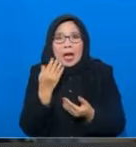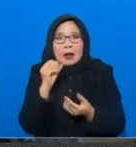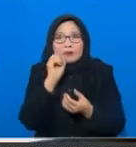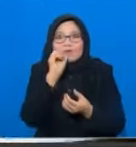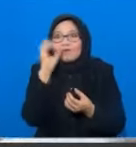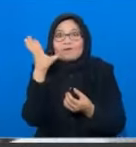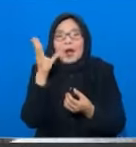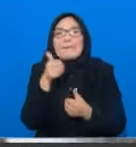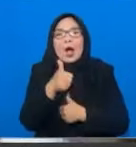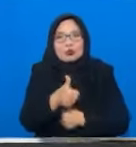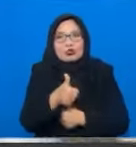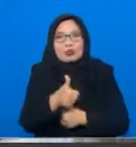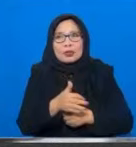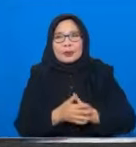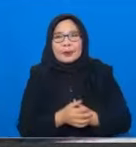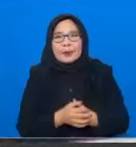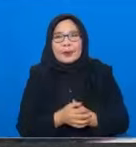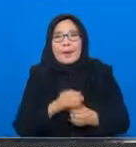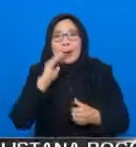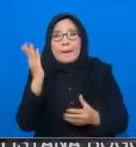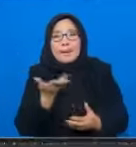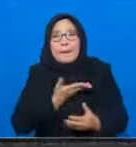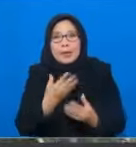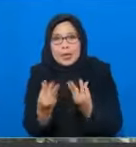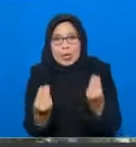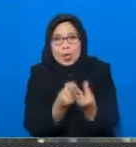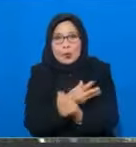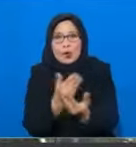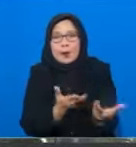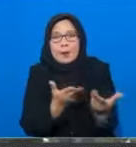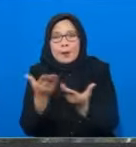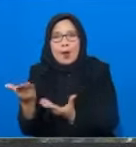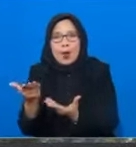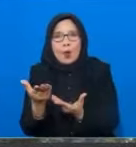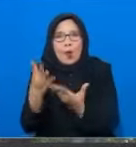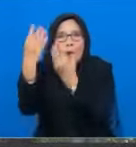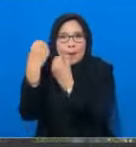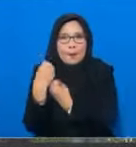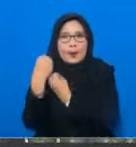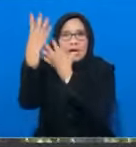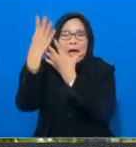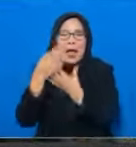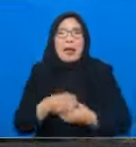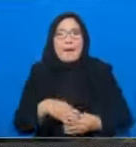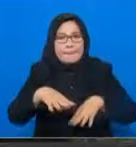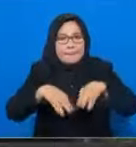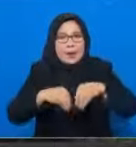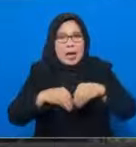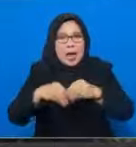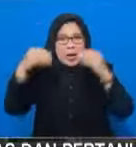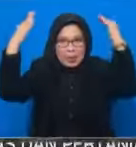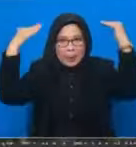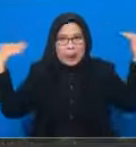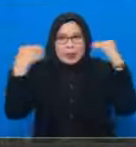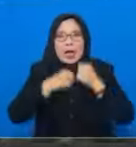gitu, bagus. Menurut pemilik kebun, musim durian membawa berkah bagi pedagang, petani, dan pemilik kebun. Ia dapat meraup